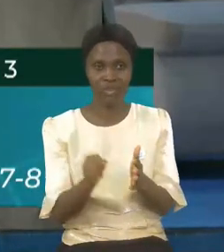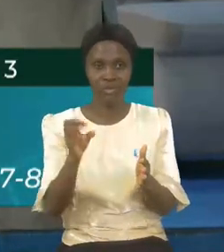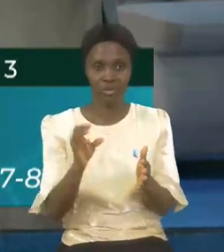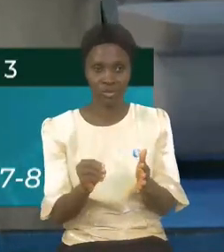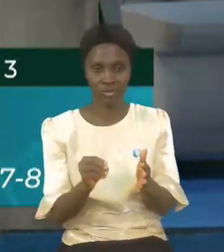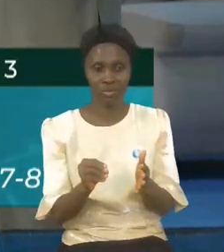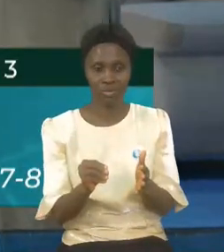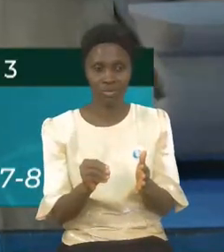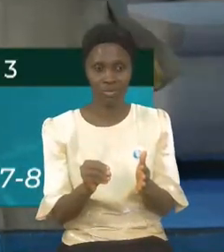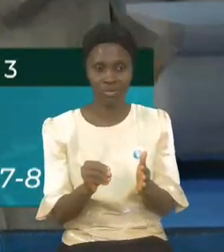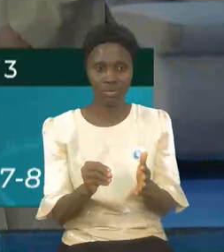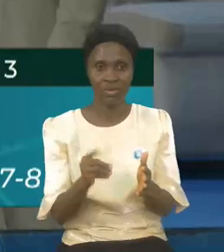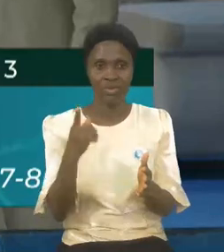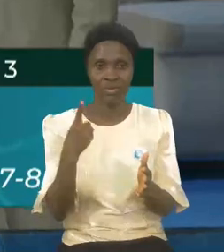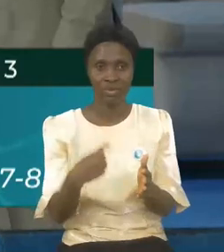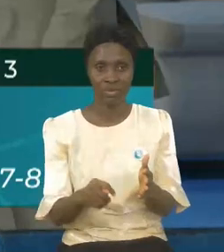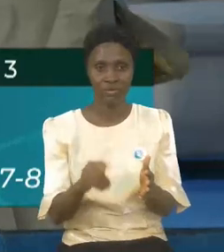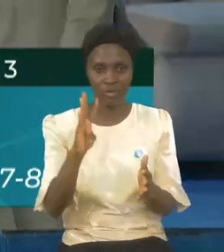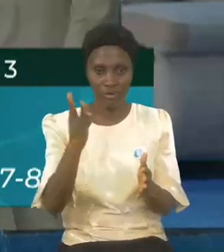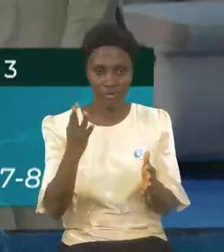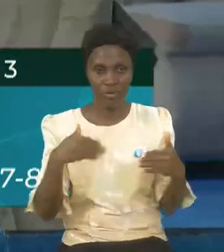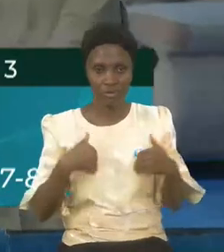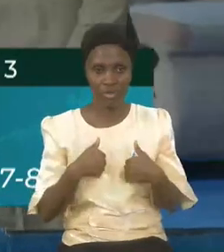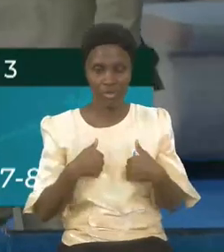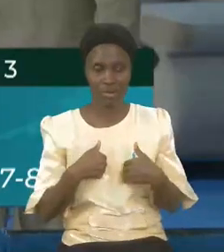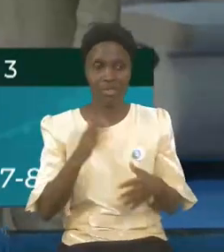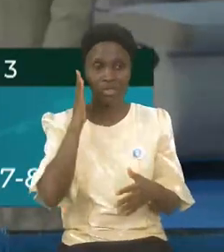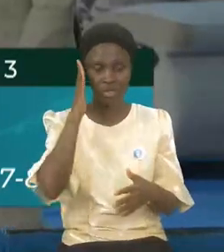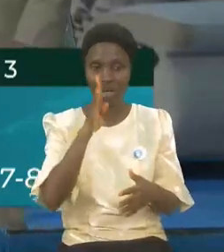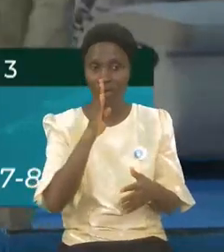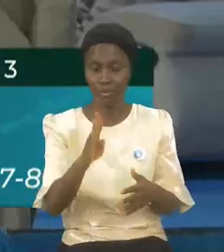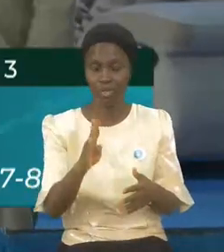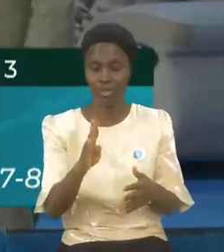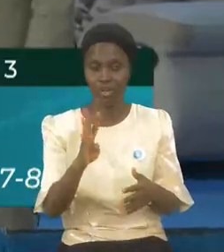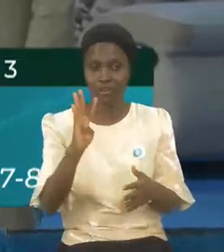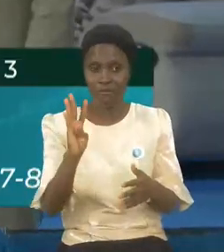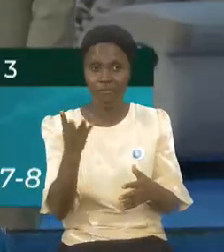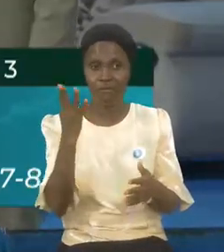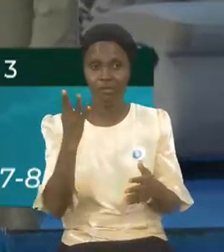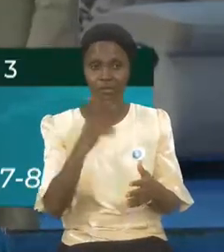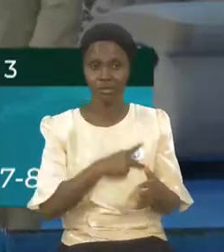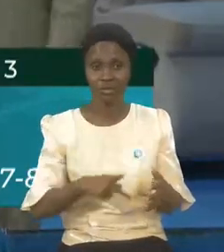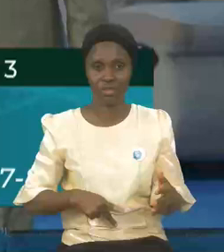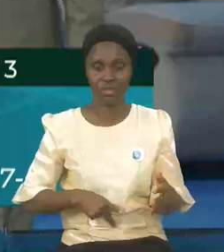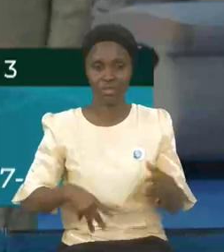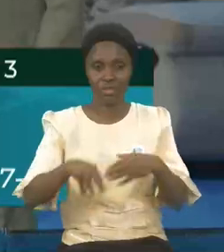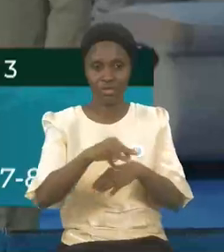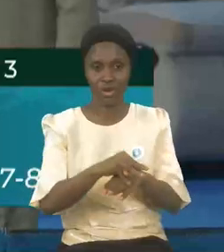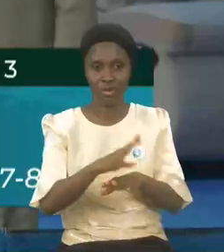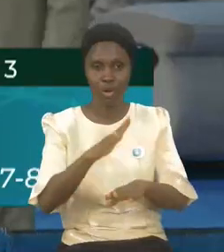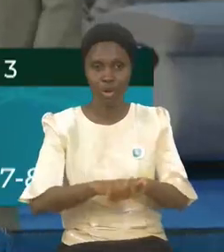Il me parla ainsi. Le quatrième animal, c'est un quatrième